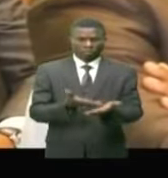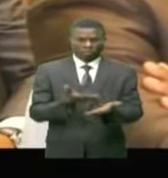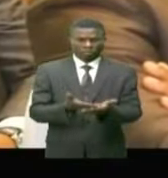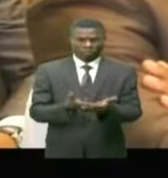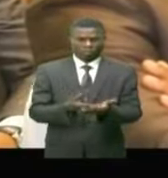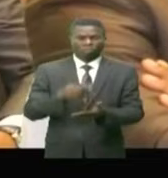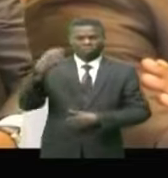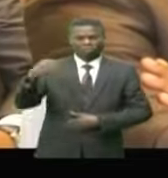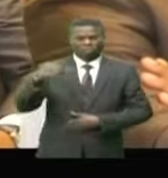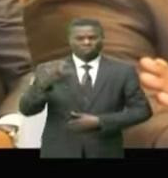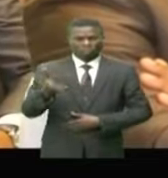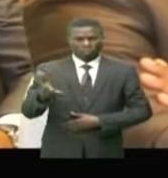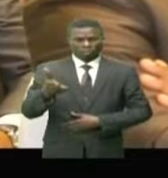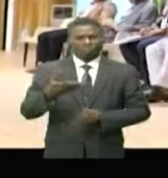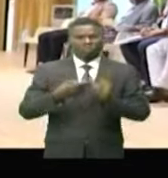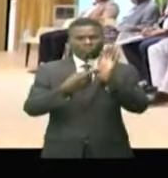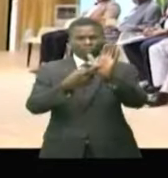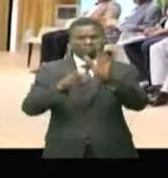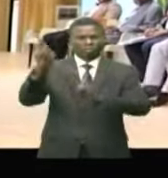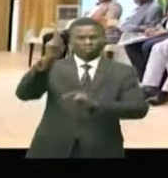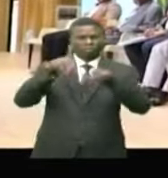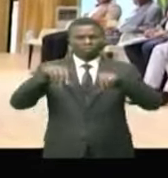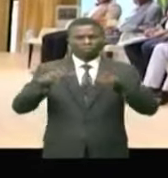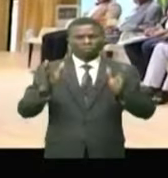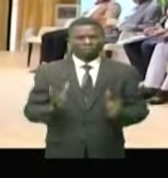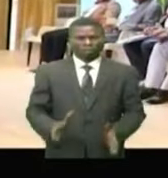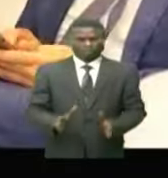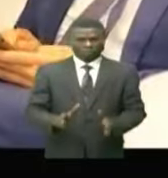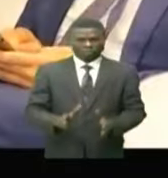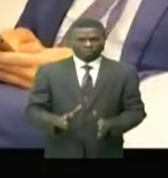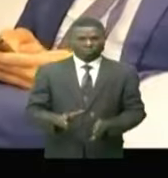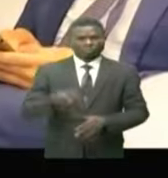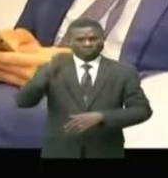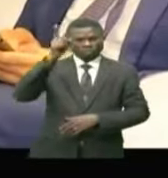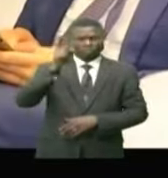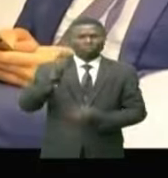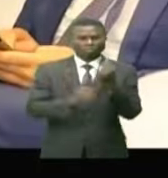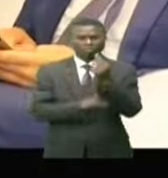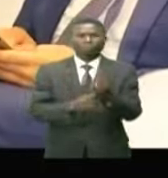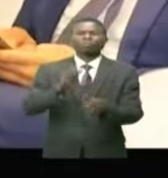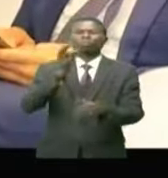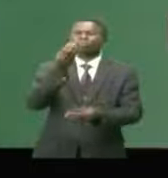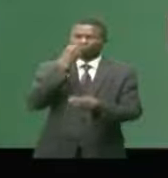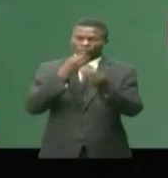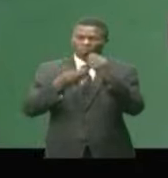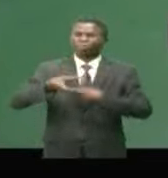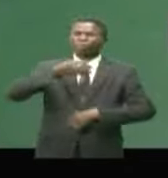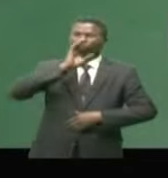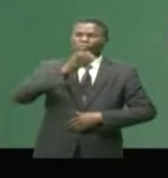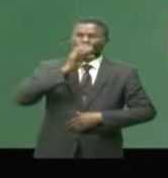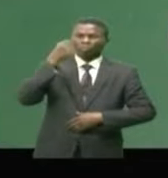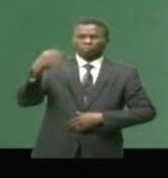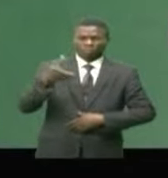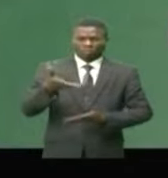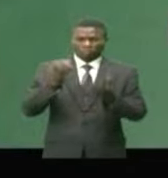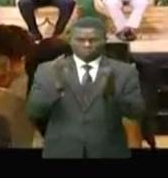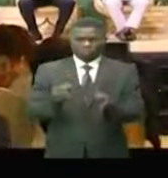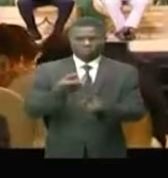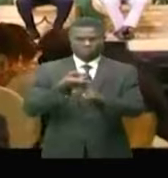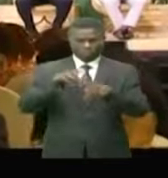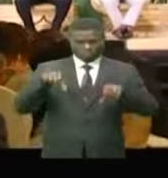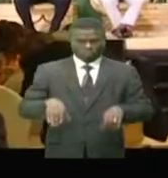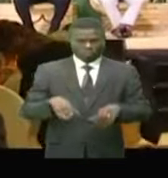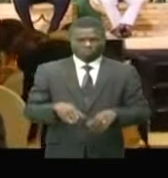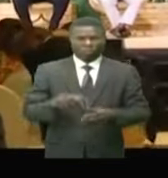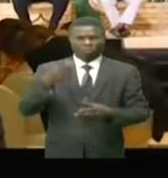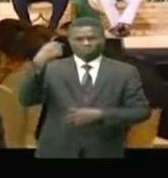Keta Oupar, demande à la population congolaise d'être de première consommatrice de ce café made in Congo. Le café de l'Ituri, c'est